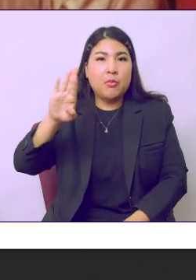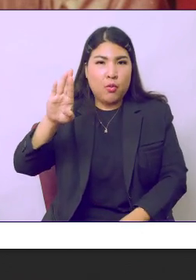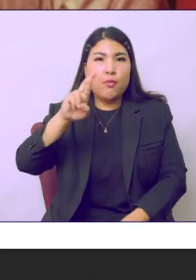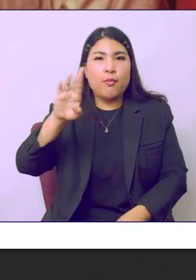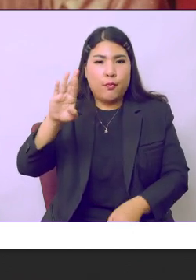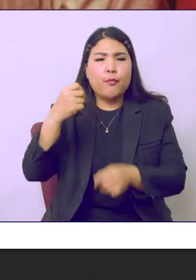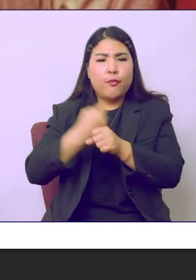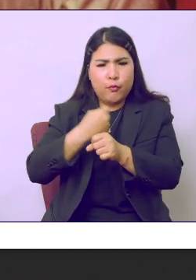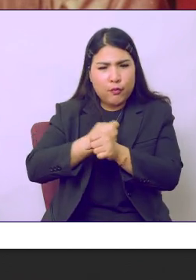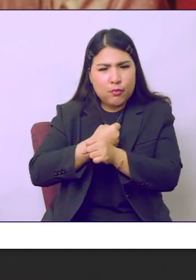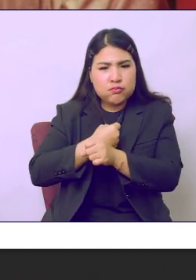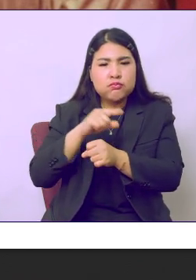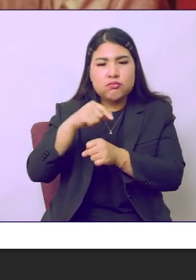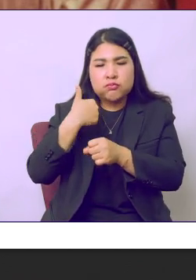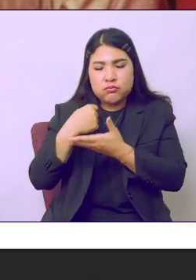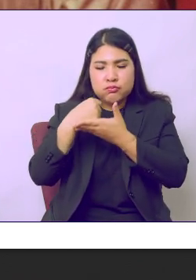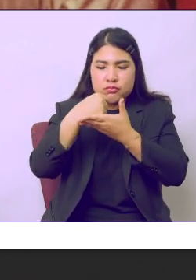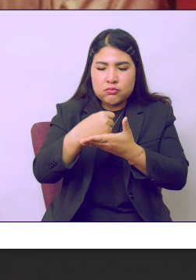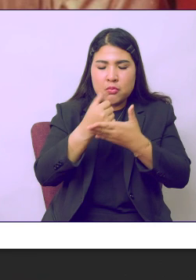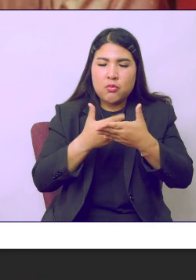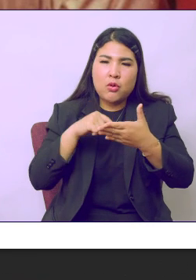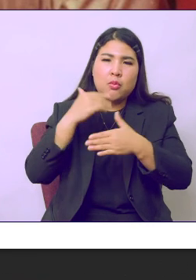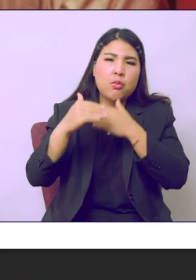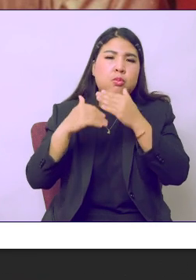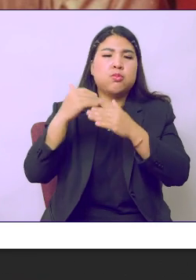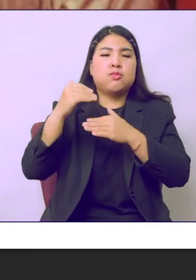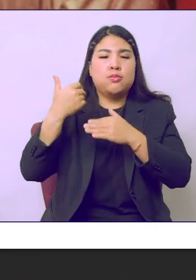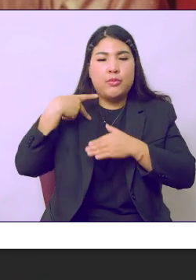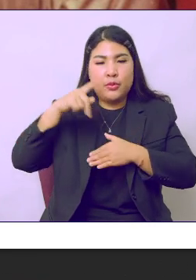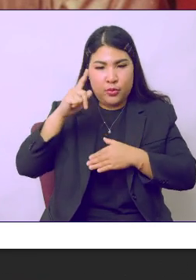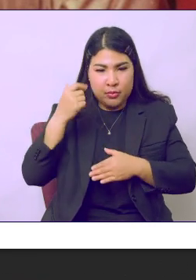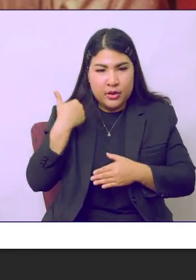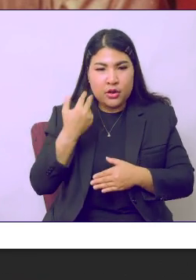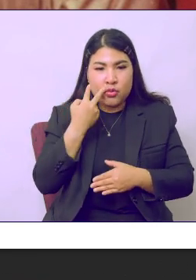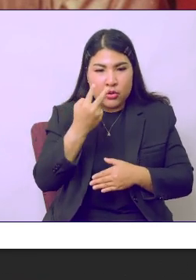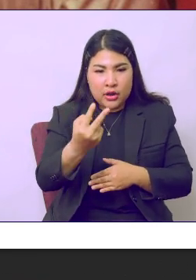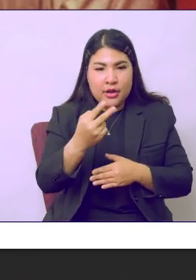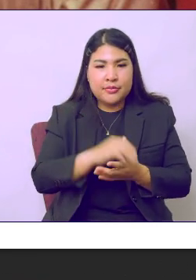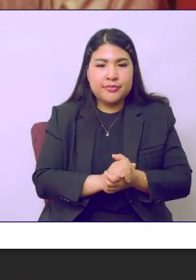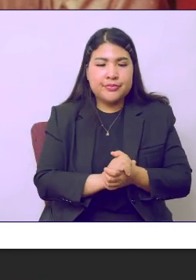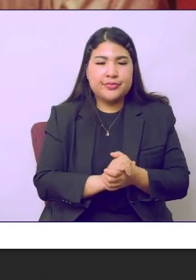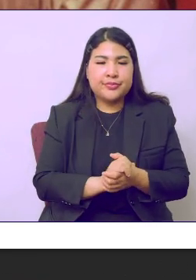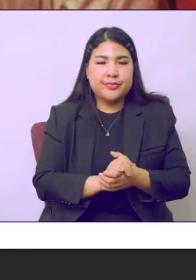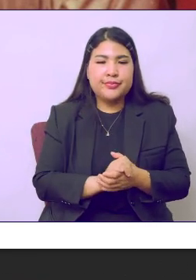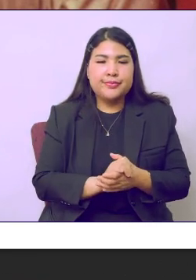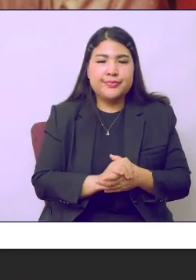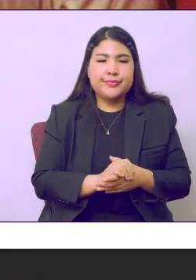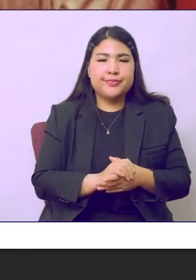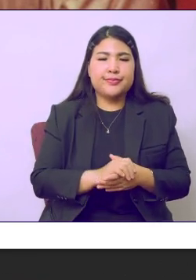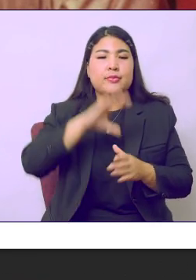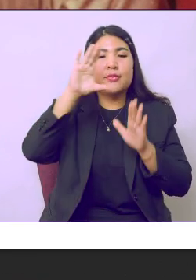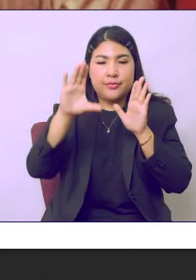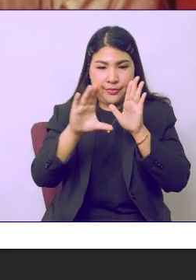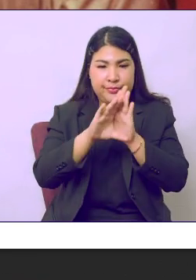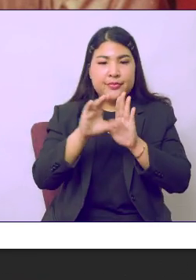ครับแล้วก็ช่วยให้นะครับเขาได้ประโยชน์สูงสุดนะครับตรงกลางภาพตรงกลางนะครับที่เป็นอ่าอันตรงกลางเี่เป็นภาพของ